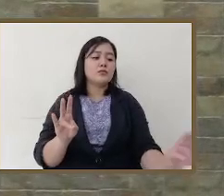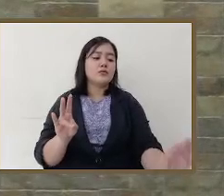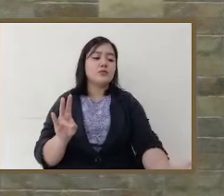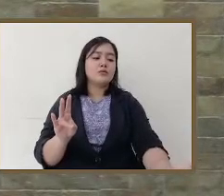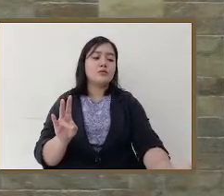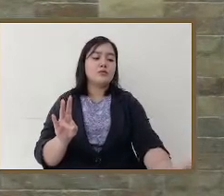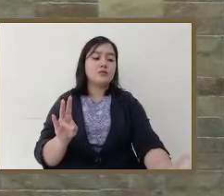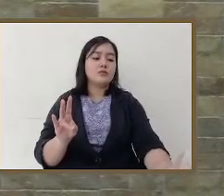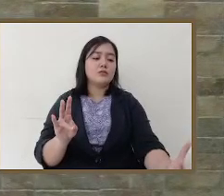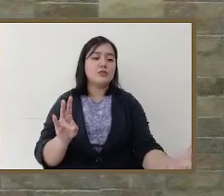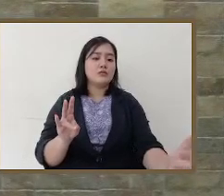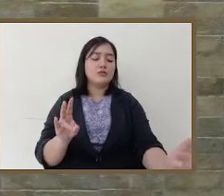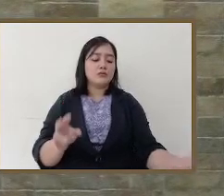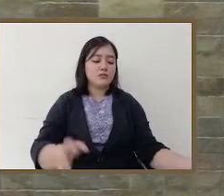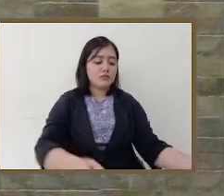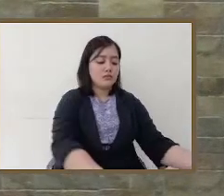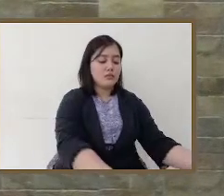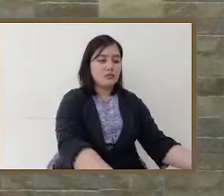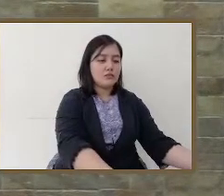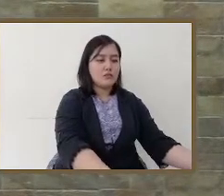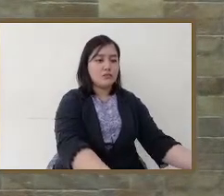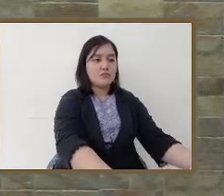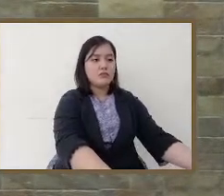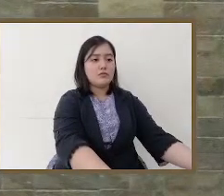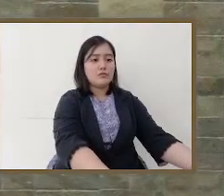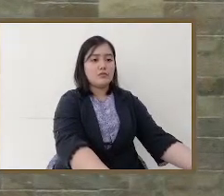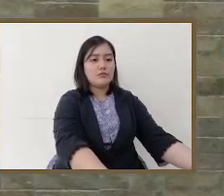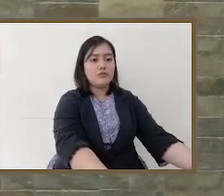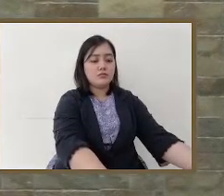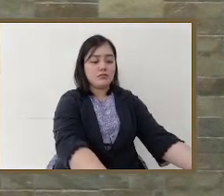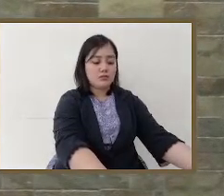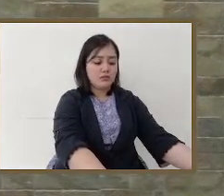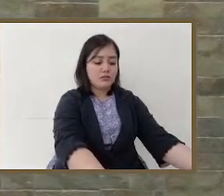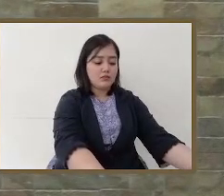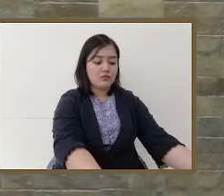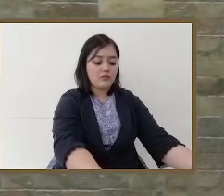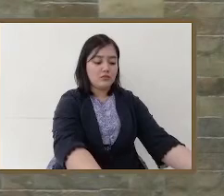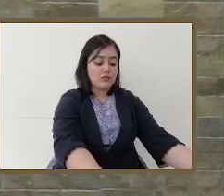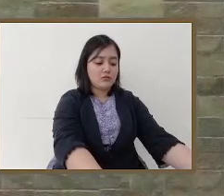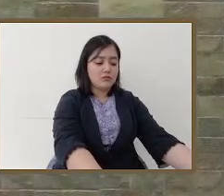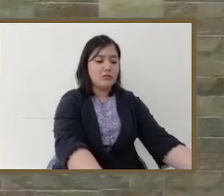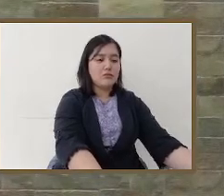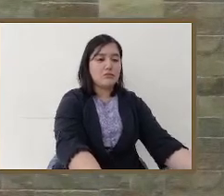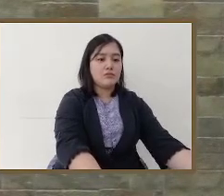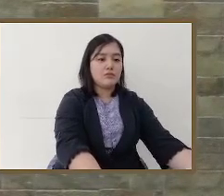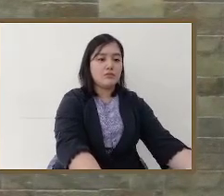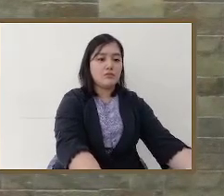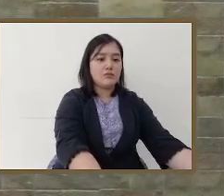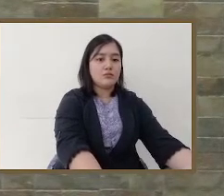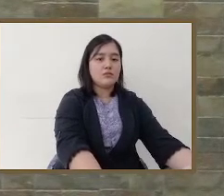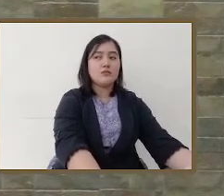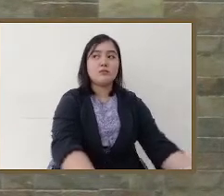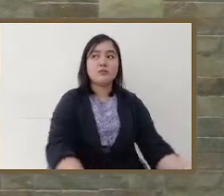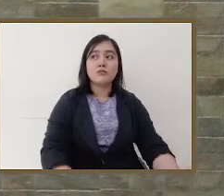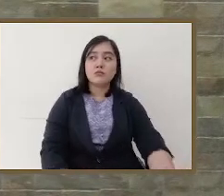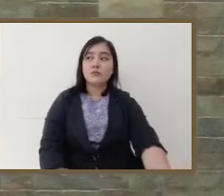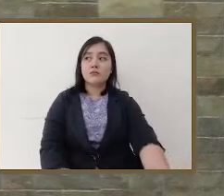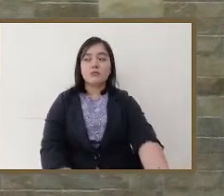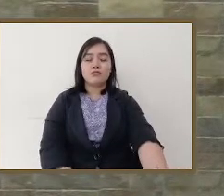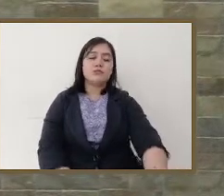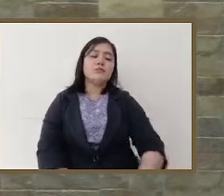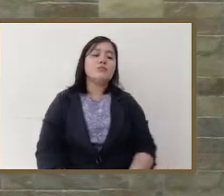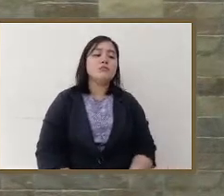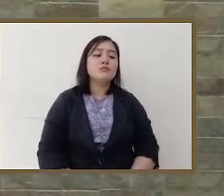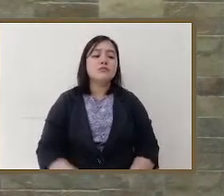in the Bible, except the Lord build the house, they labor in vain, they that build it. Except the Lord build the